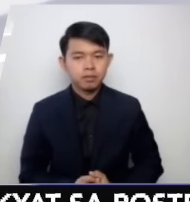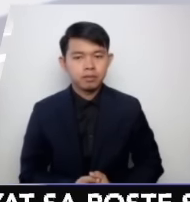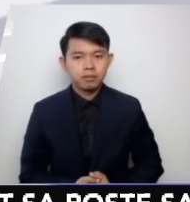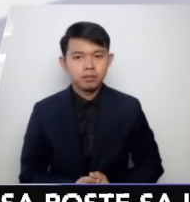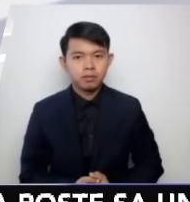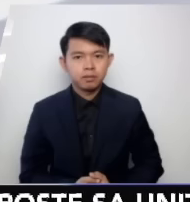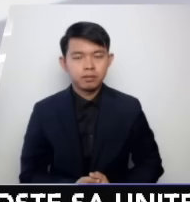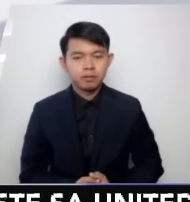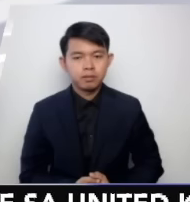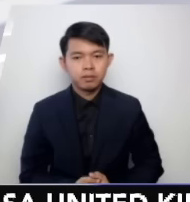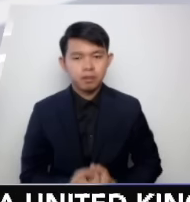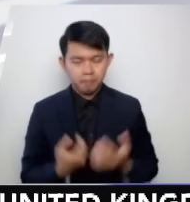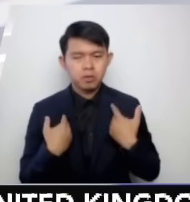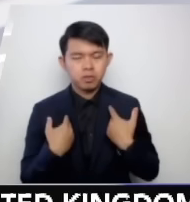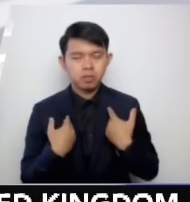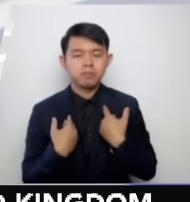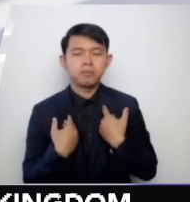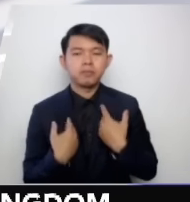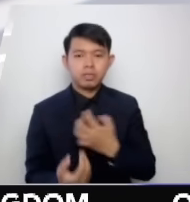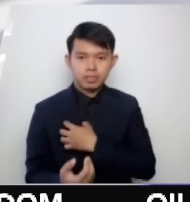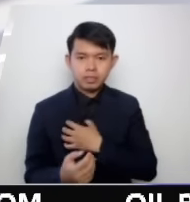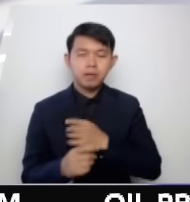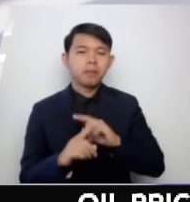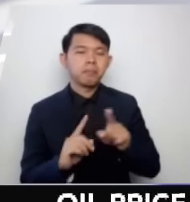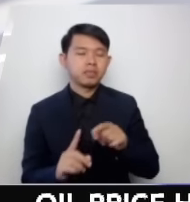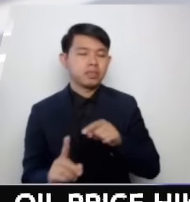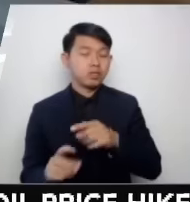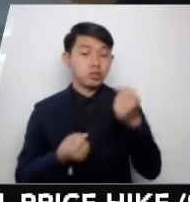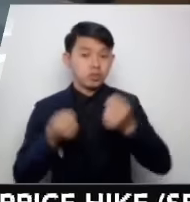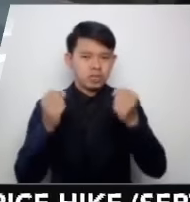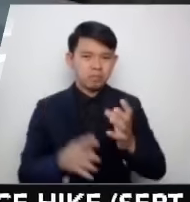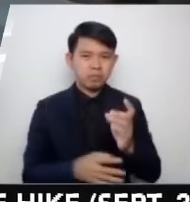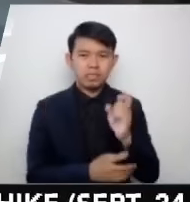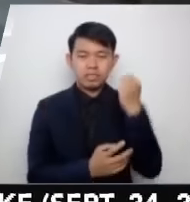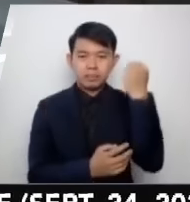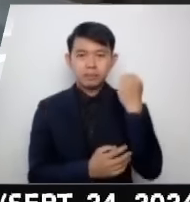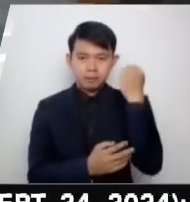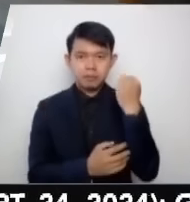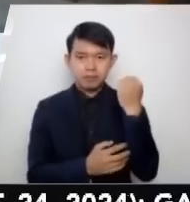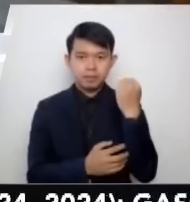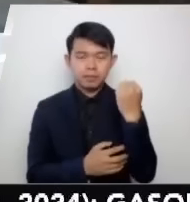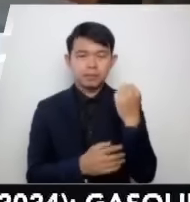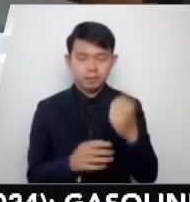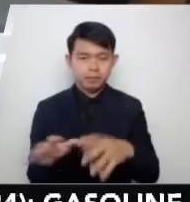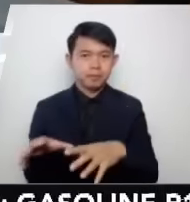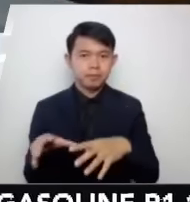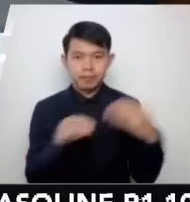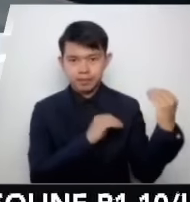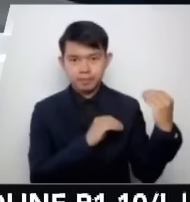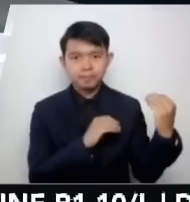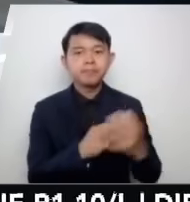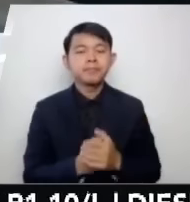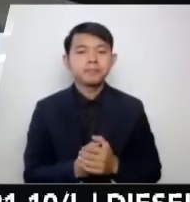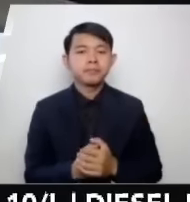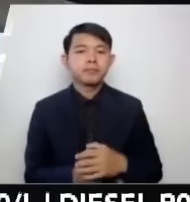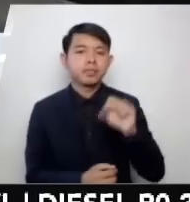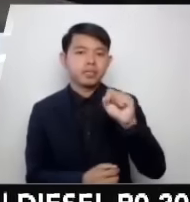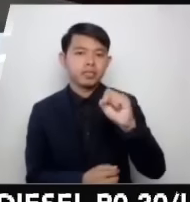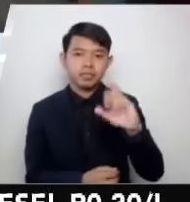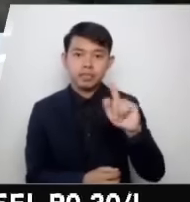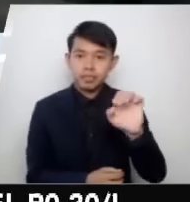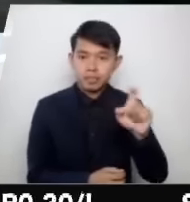dahil apparently nagmamadali po siya, umalis na lang po. Pinalitan ng SCTEX ang control gate sa nasabing toll plaza